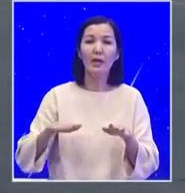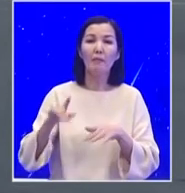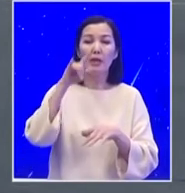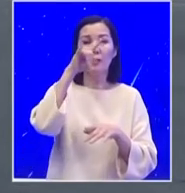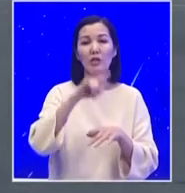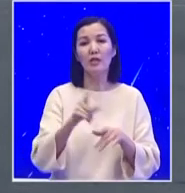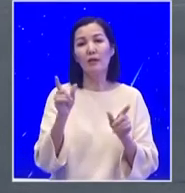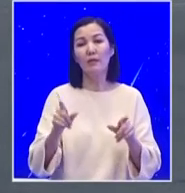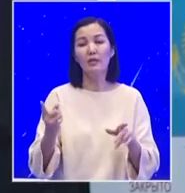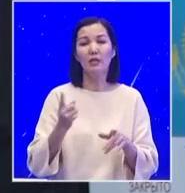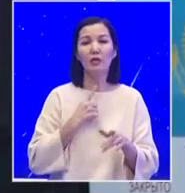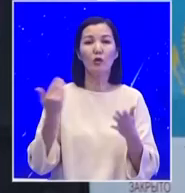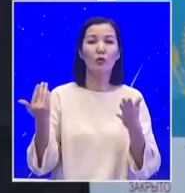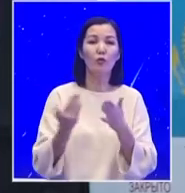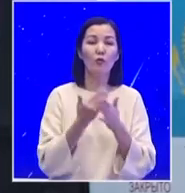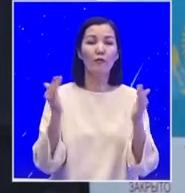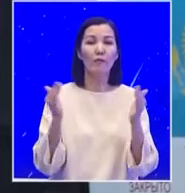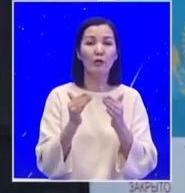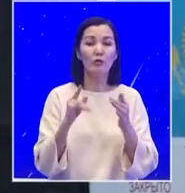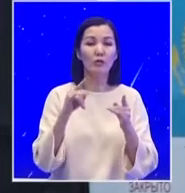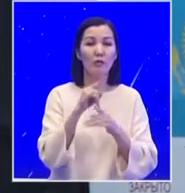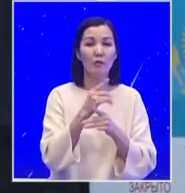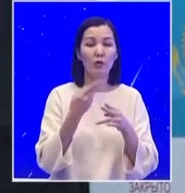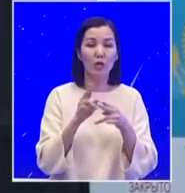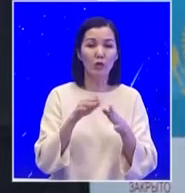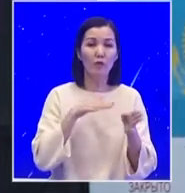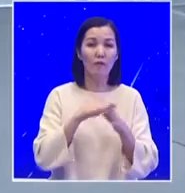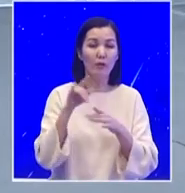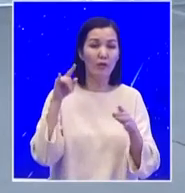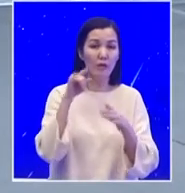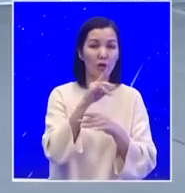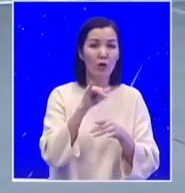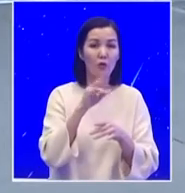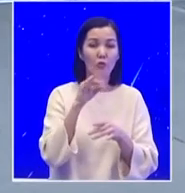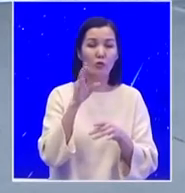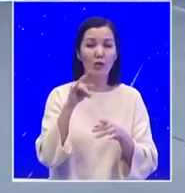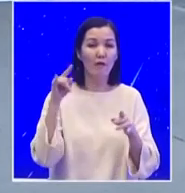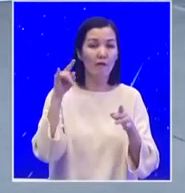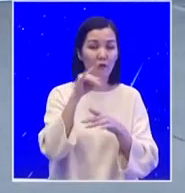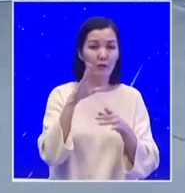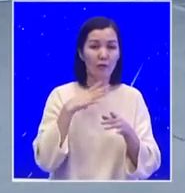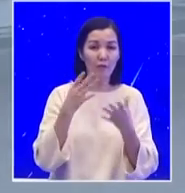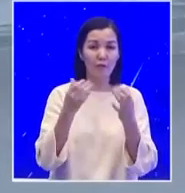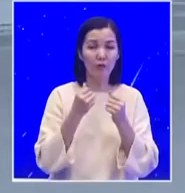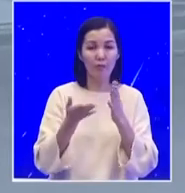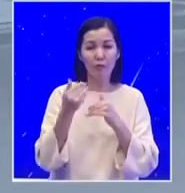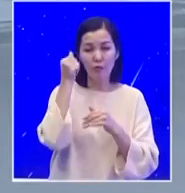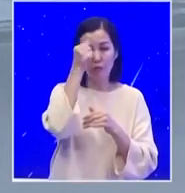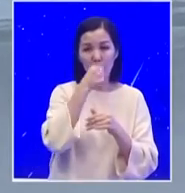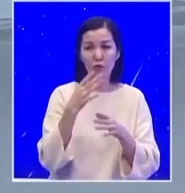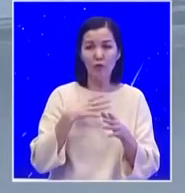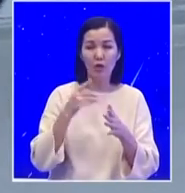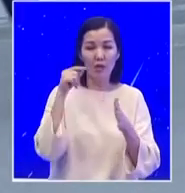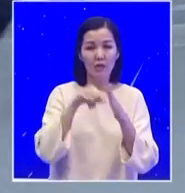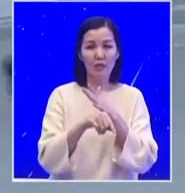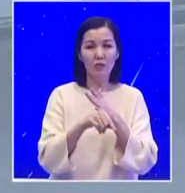пассажиров ожидает почти новый небольшой самолет, на котором и будет выполняться рейс в Ушарал. Воздушное судно приобретено в прошлом году. Снаружи